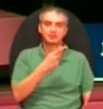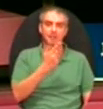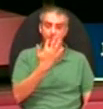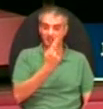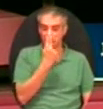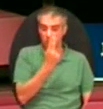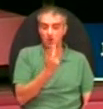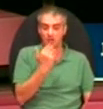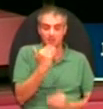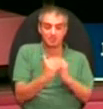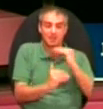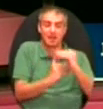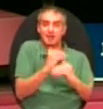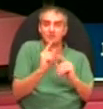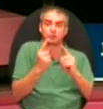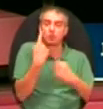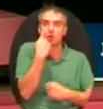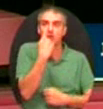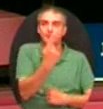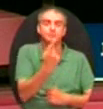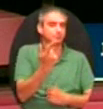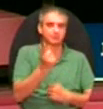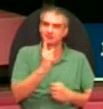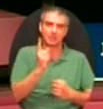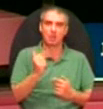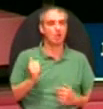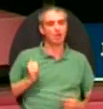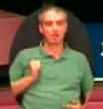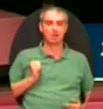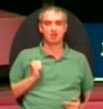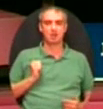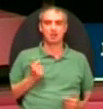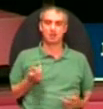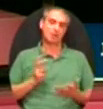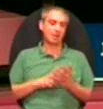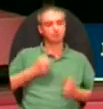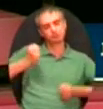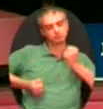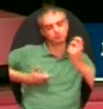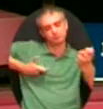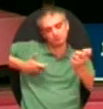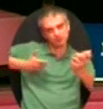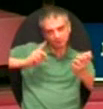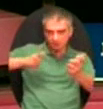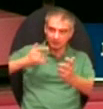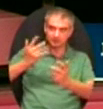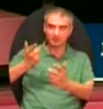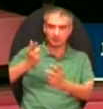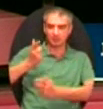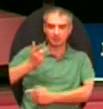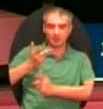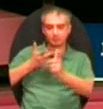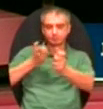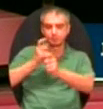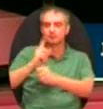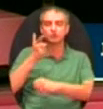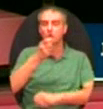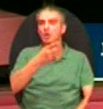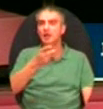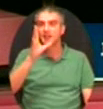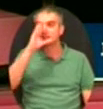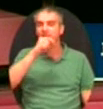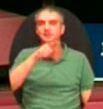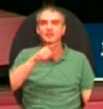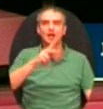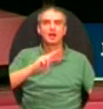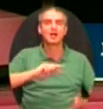כשהיא רואה תהליכים שקורים בעין, זה לא חייל. שקם להסתער וצריך להראות את מי שעכשיו יורה עליו. תפיסת